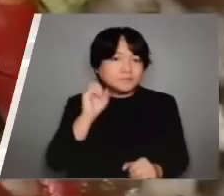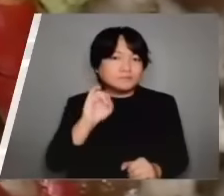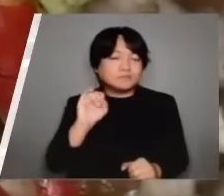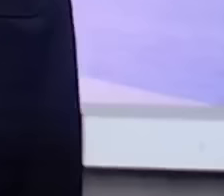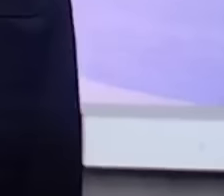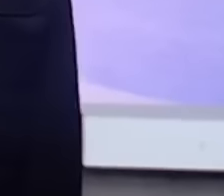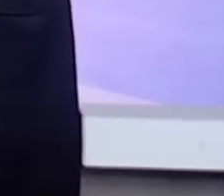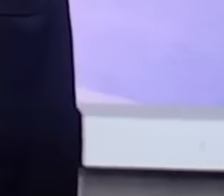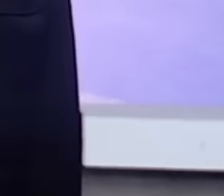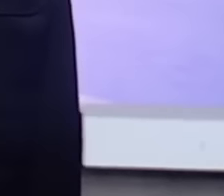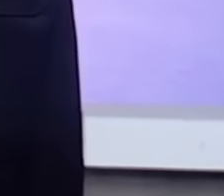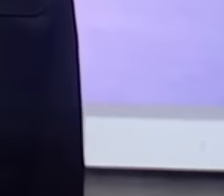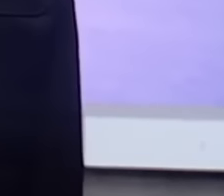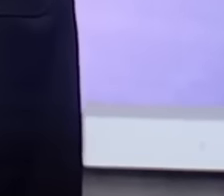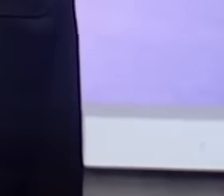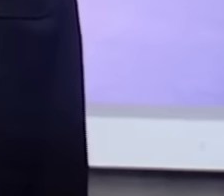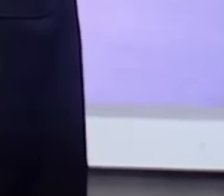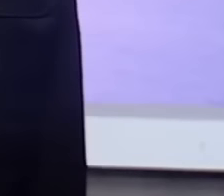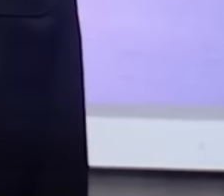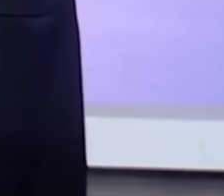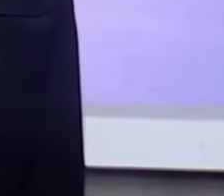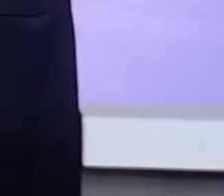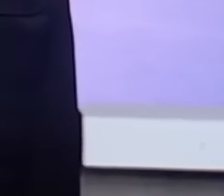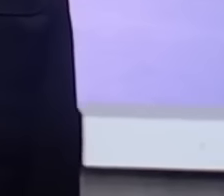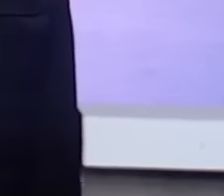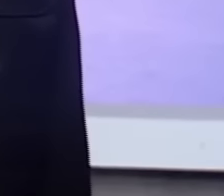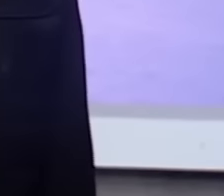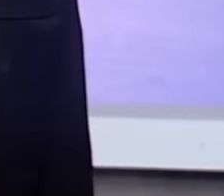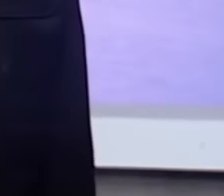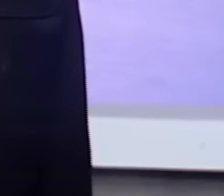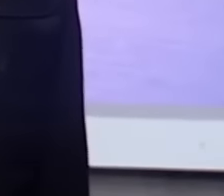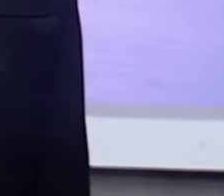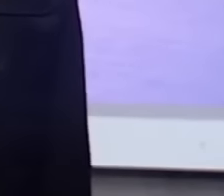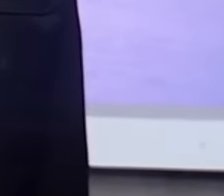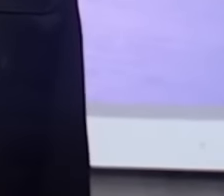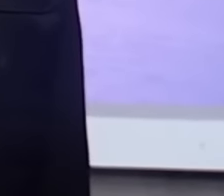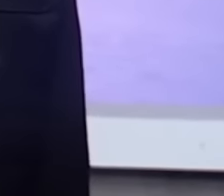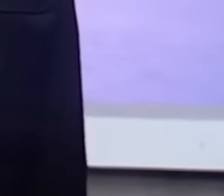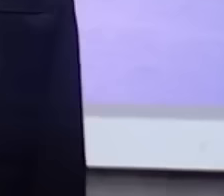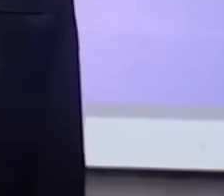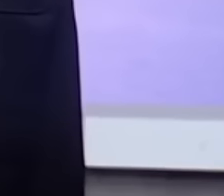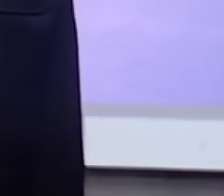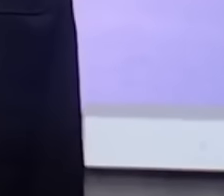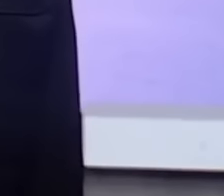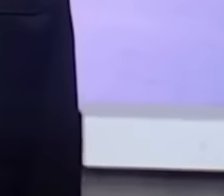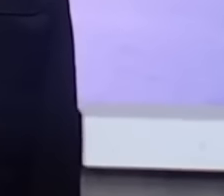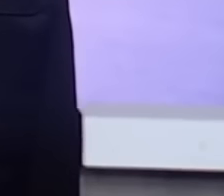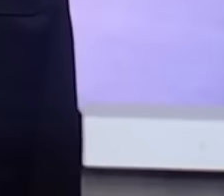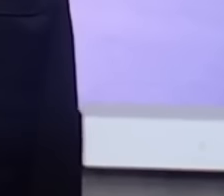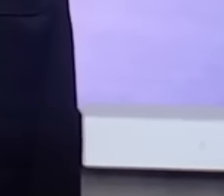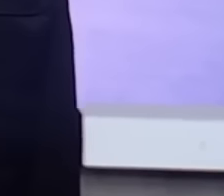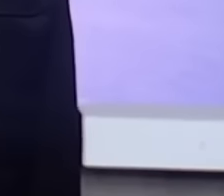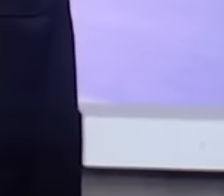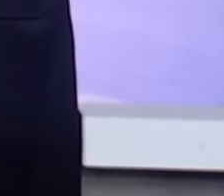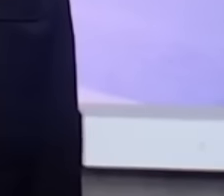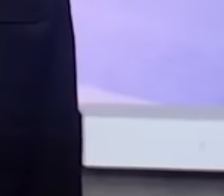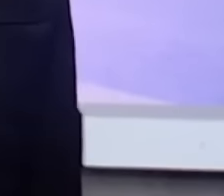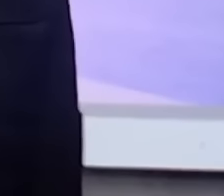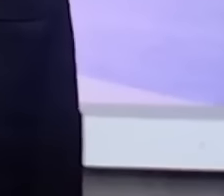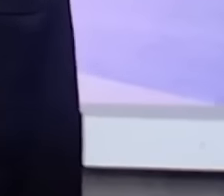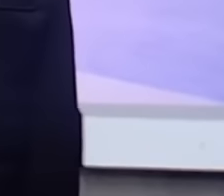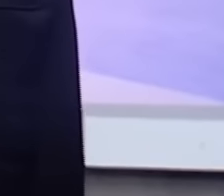sisig mga kapuso sama-sama tayong maging saksi mag-subscribe sa GMA integrated news sa YouTube at para sa